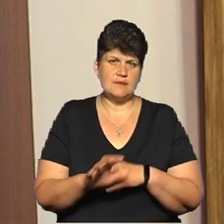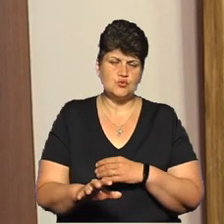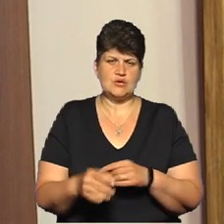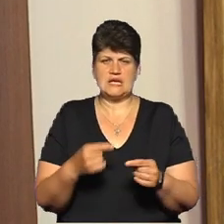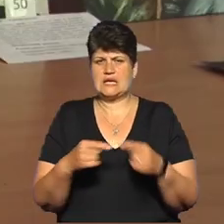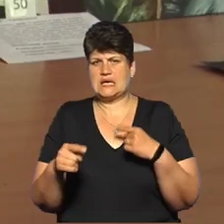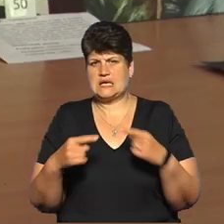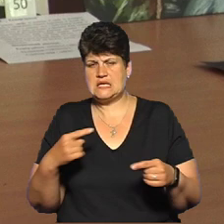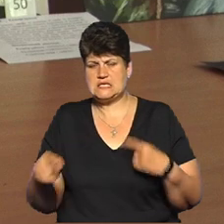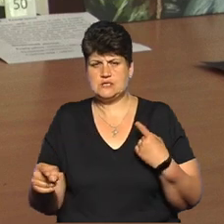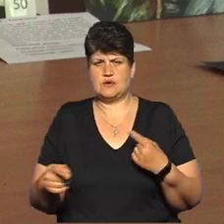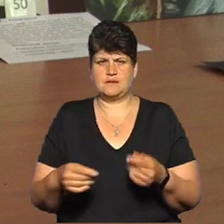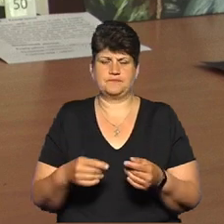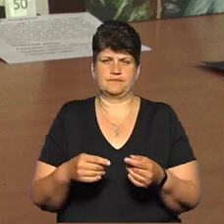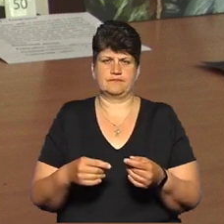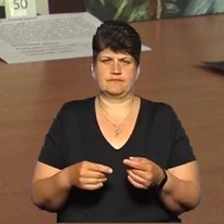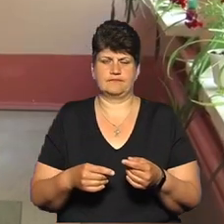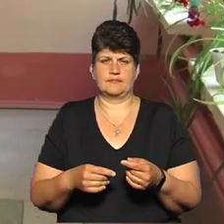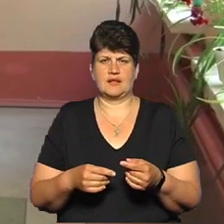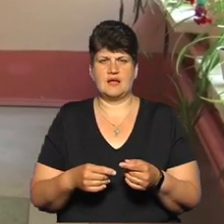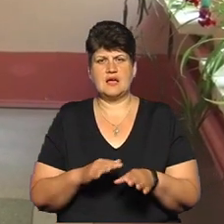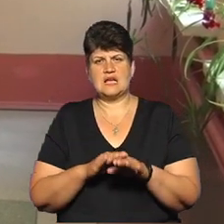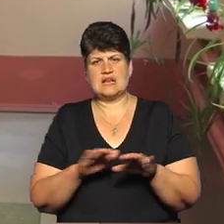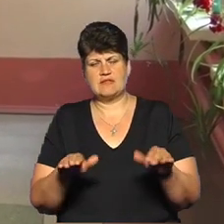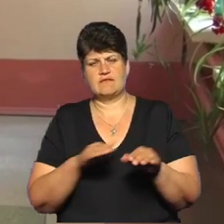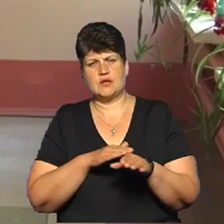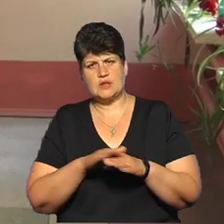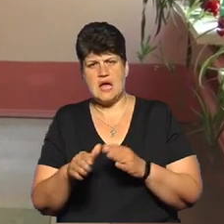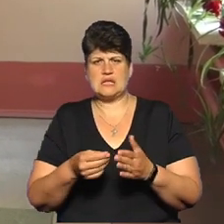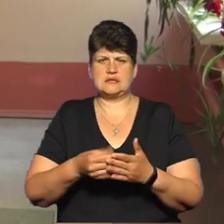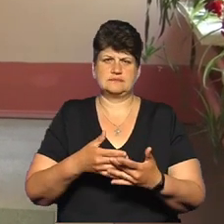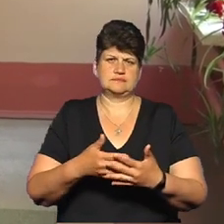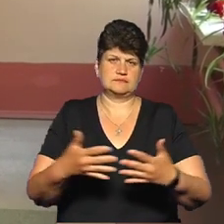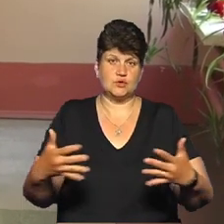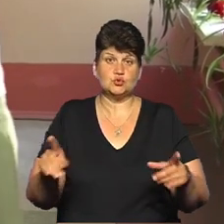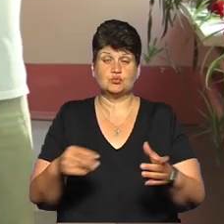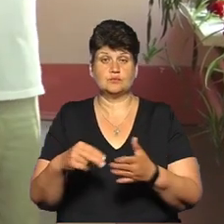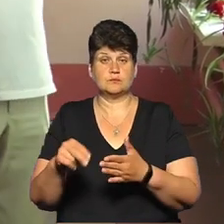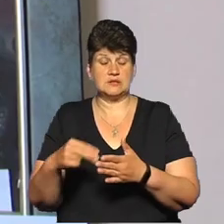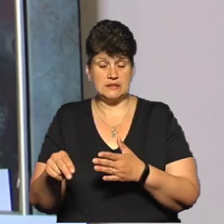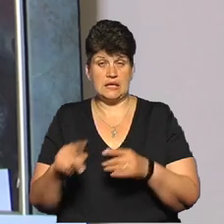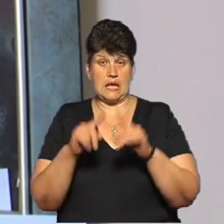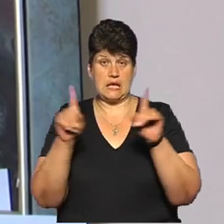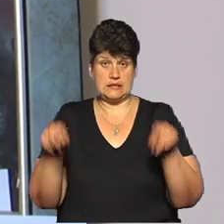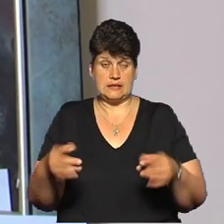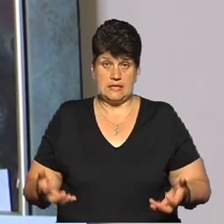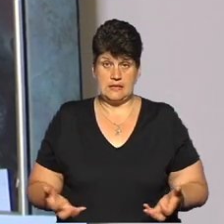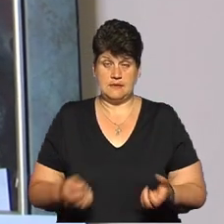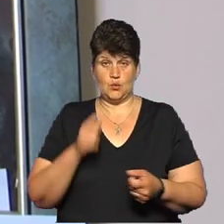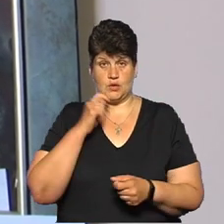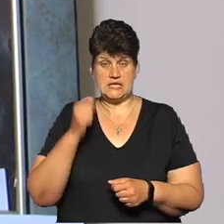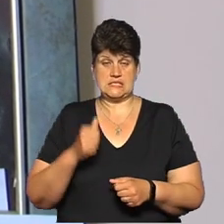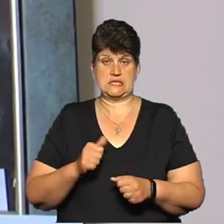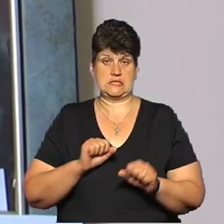мистецькою цінністю, за рівнем виконання. Щоб придбати картини та підтримати українських захисників, на аукціон